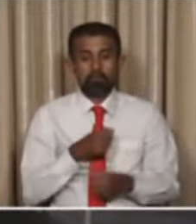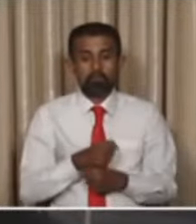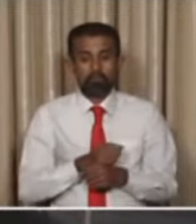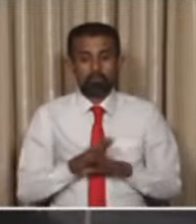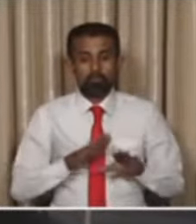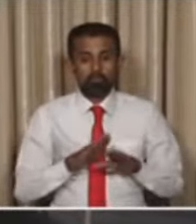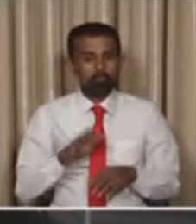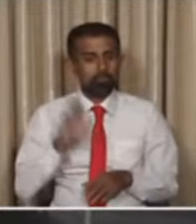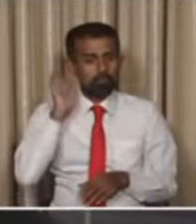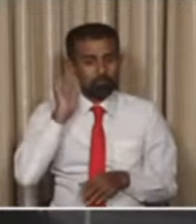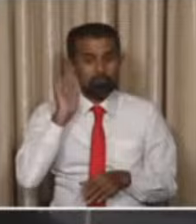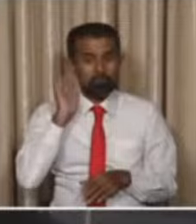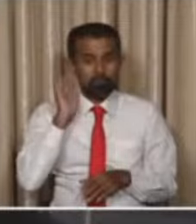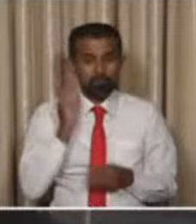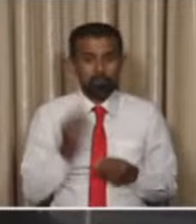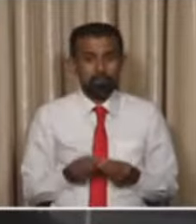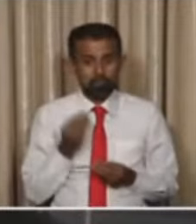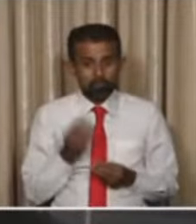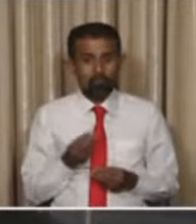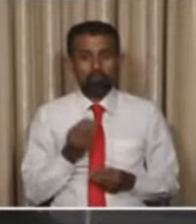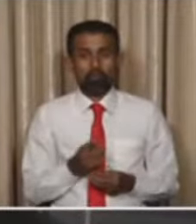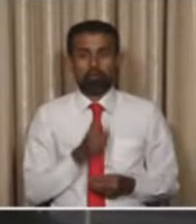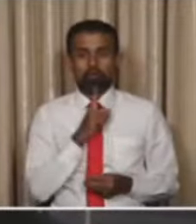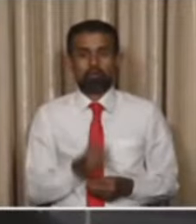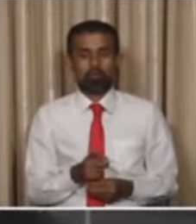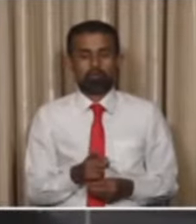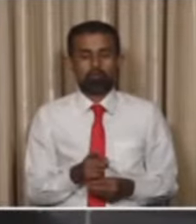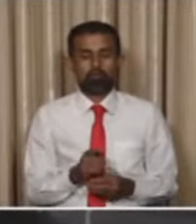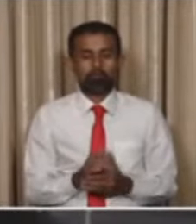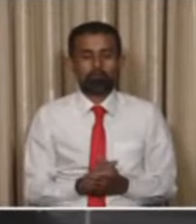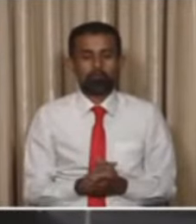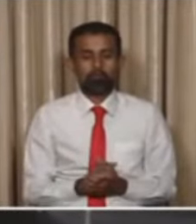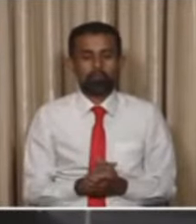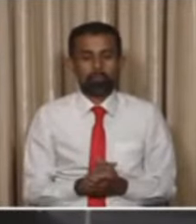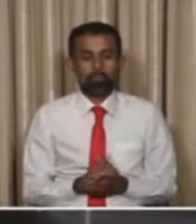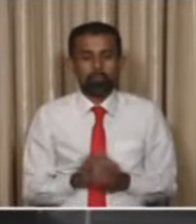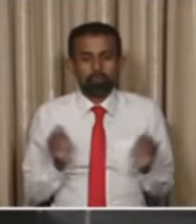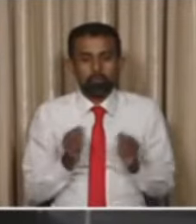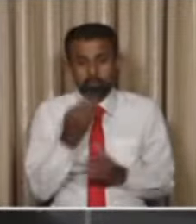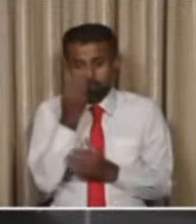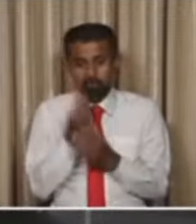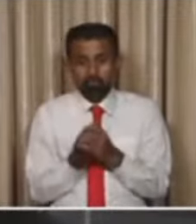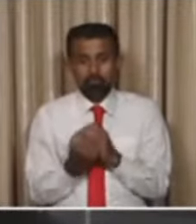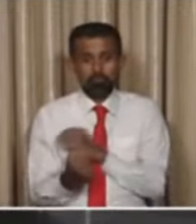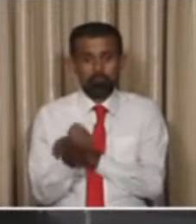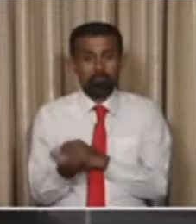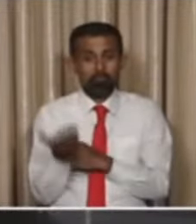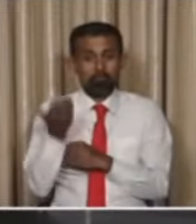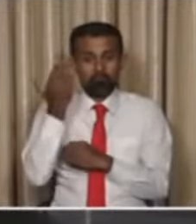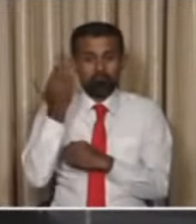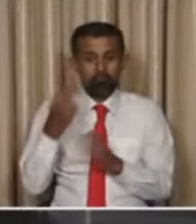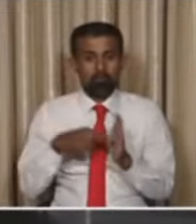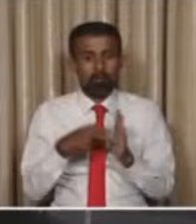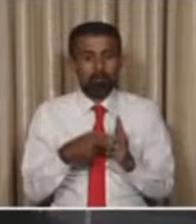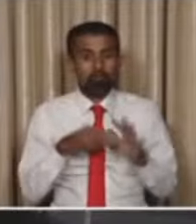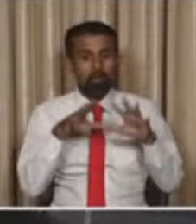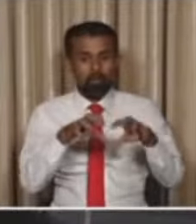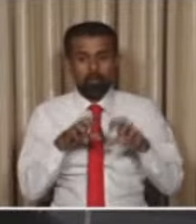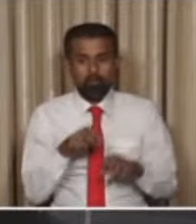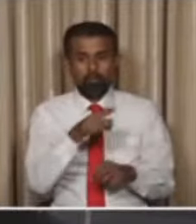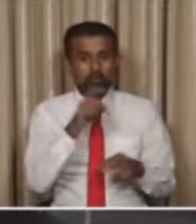ඒවා සිදු වෙන්නට ඉඩ දුන්නා කිව්වා මේ සුළු ජාතීන්ගේ බලය වැඩි කරා ඔවුන් තමයි ආර්ථිකය අල්ලගෙන තියෙන්නේ ඔබට තියෙන